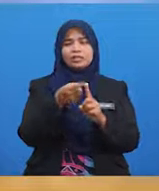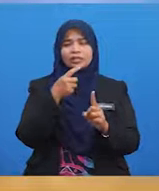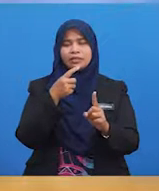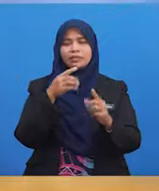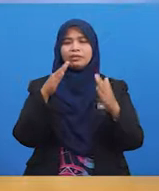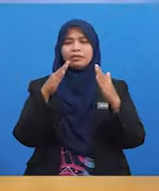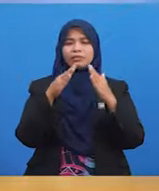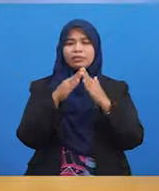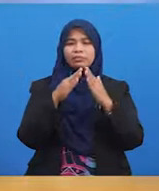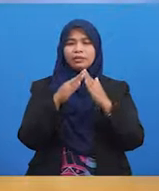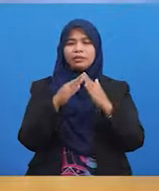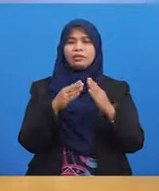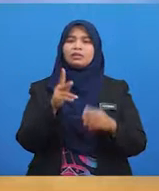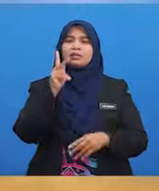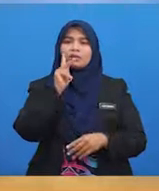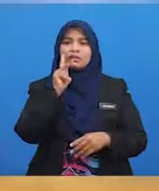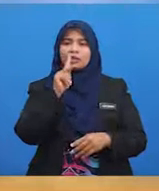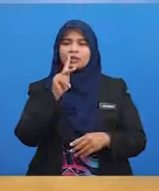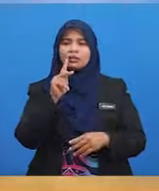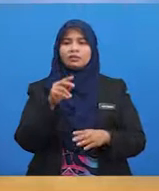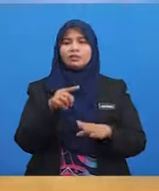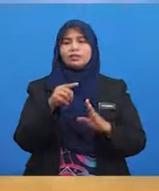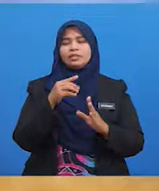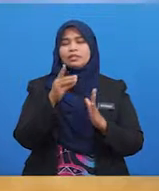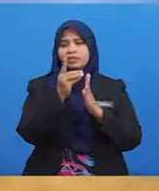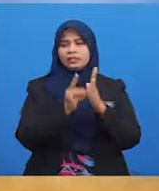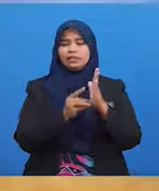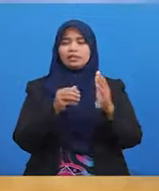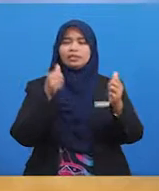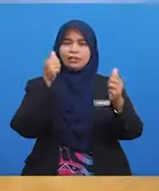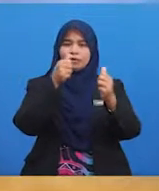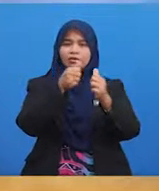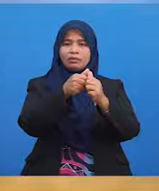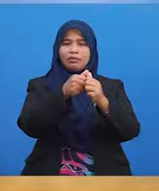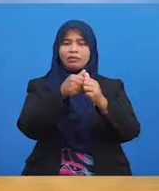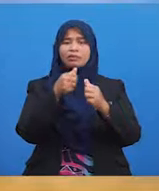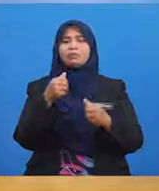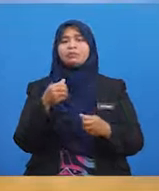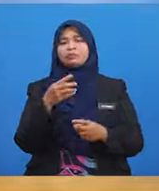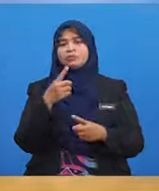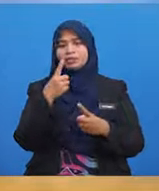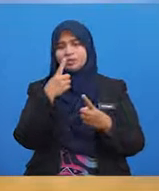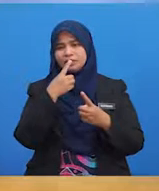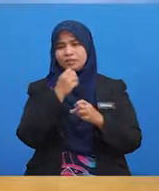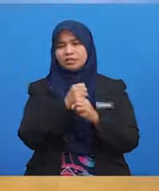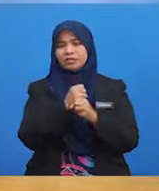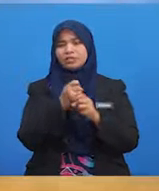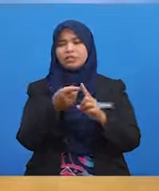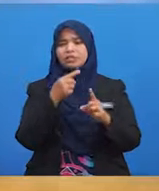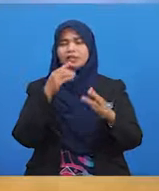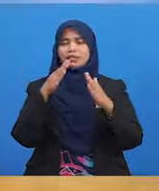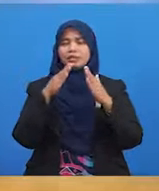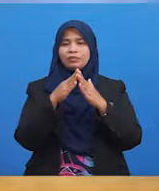rumah. Kakak di arah bekerja dari rumah.